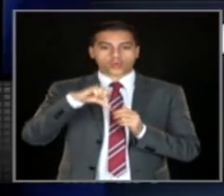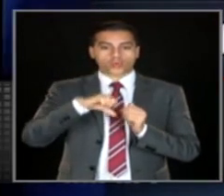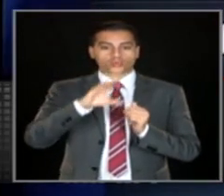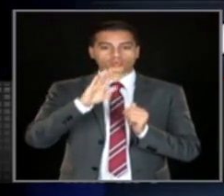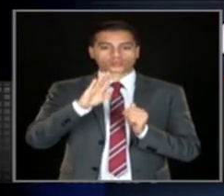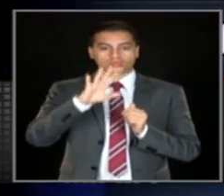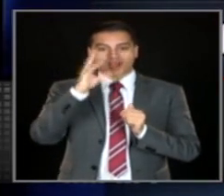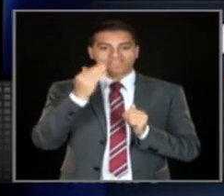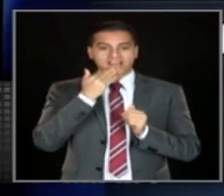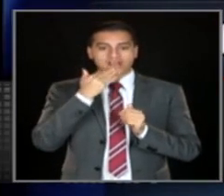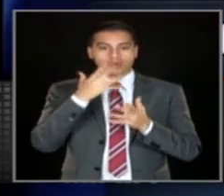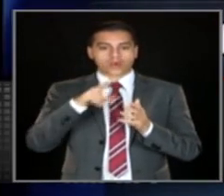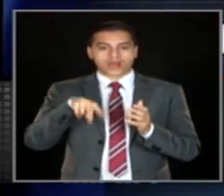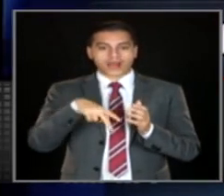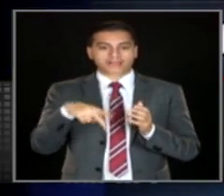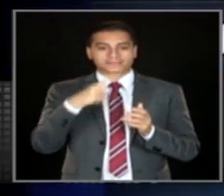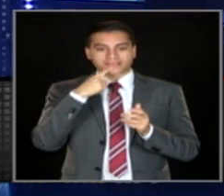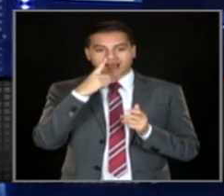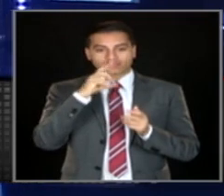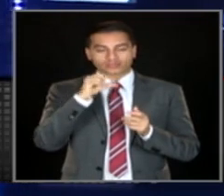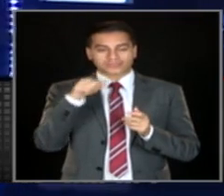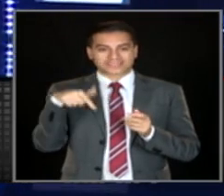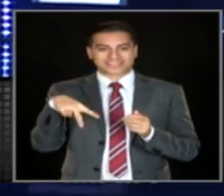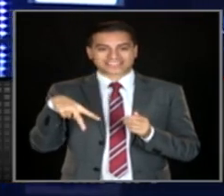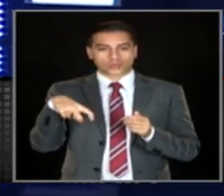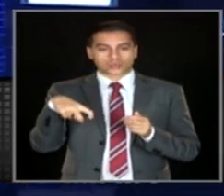الإفريقية لكرة القدم عام